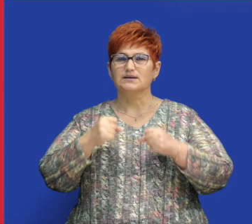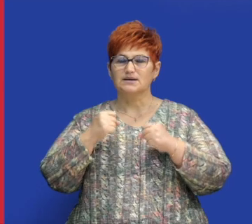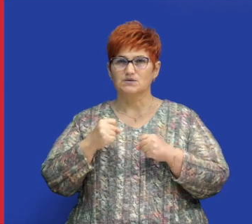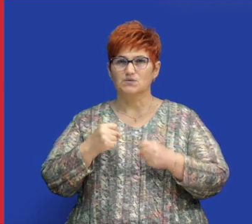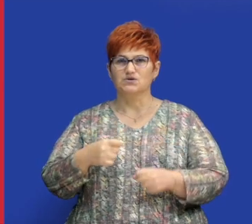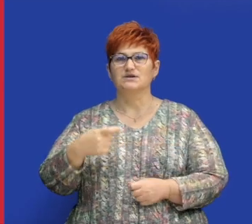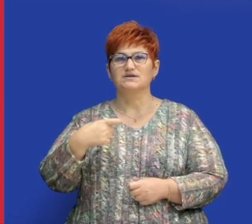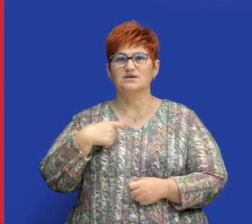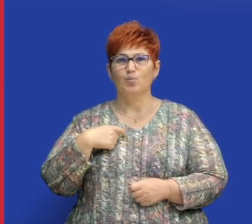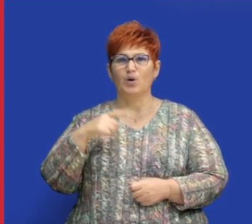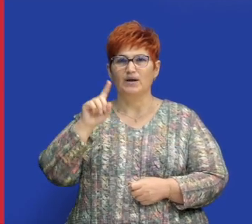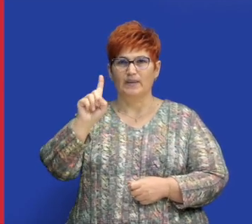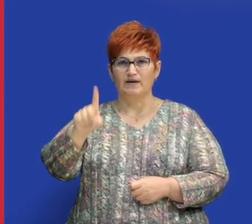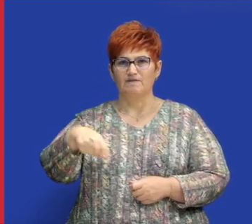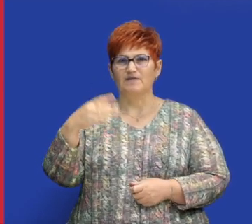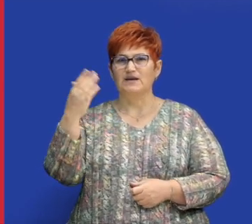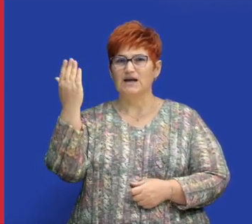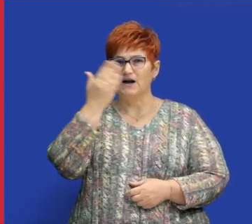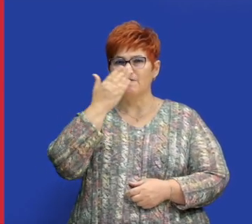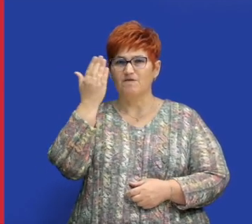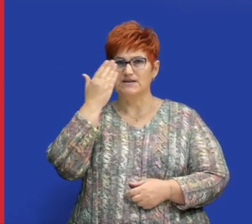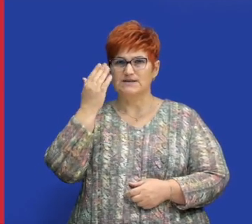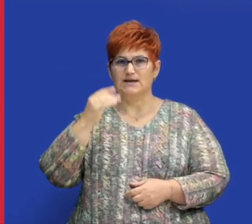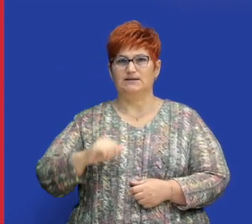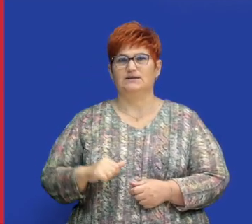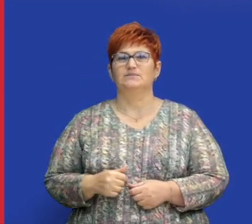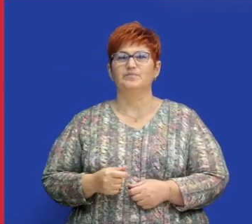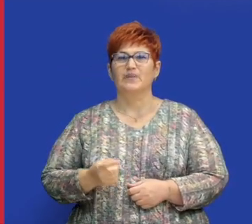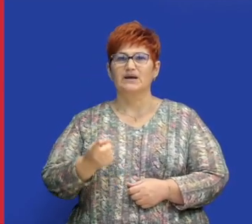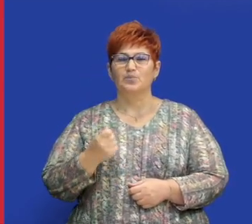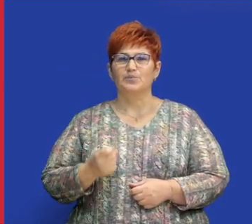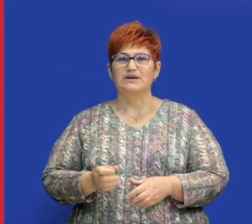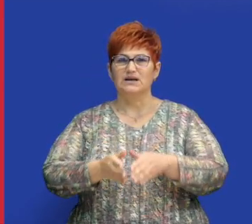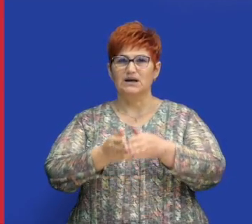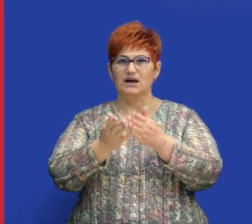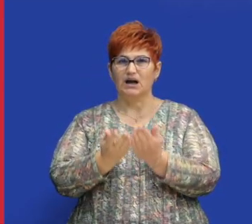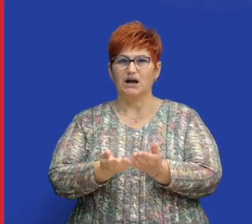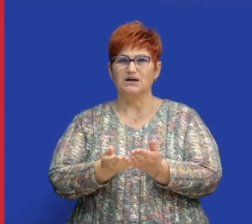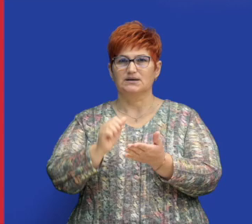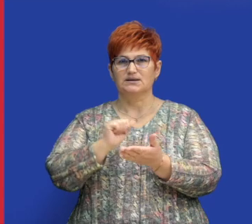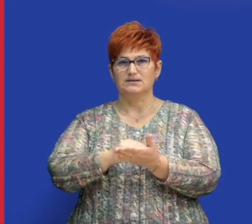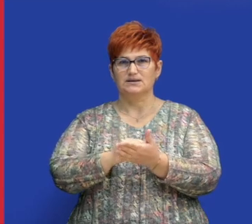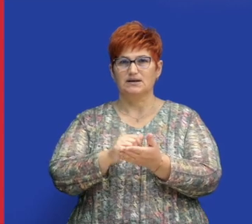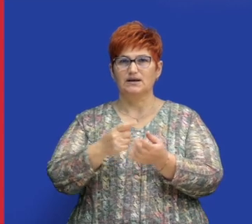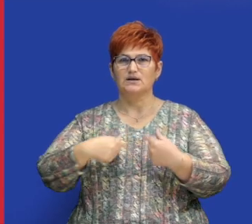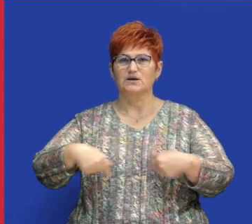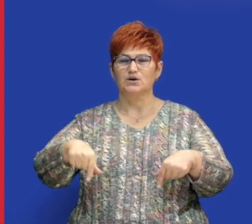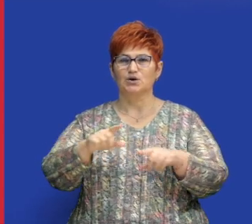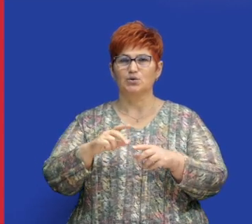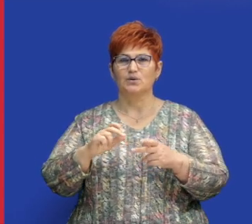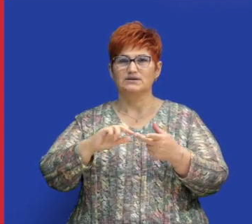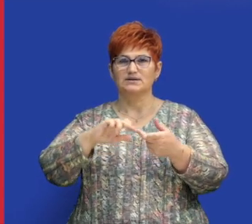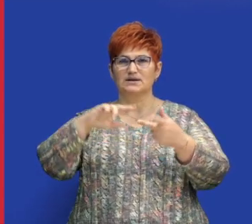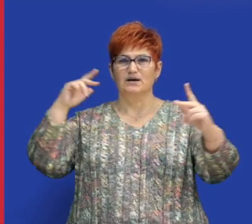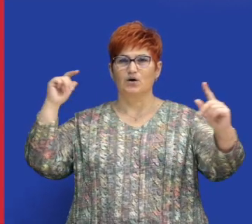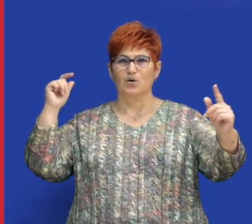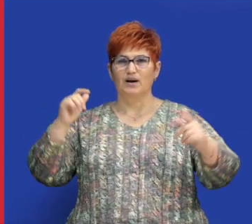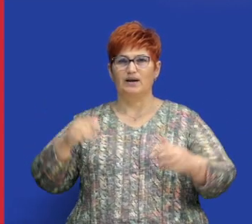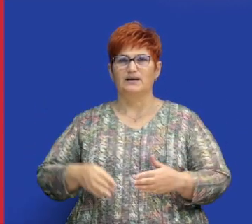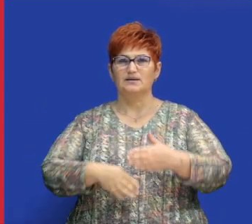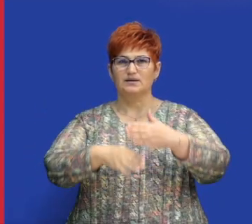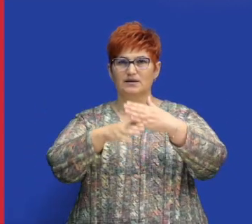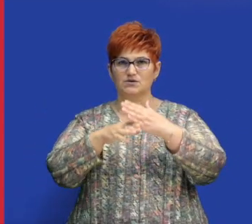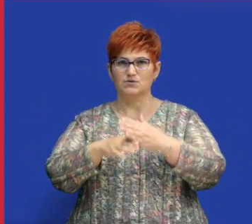A déli sziesta itt is fontos. Az emberek ilyenkor behúzódnak a nagy melegben a hűsre. Az üzletek itt is